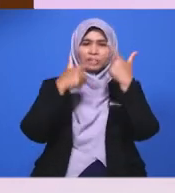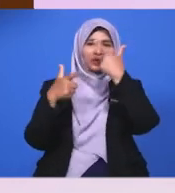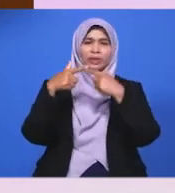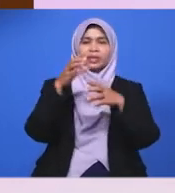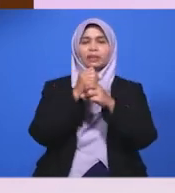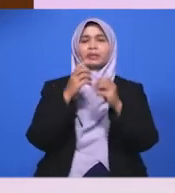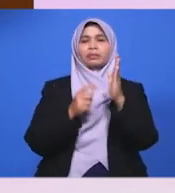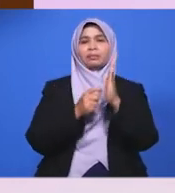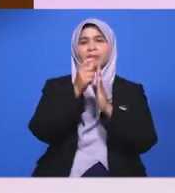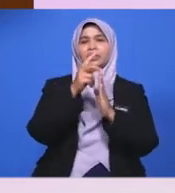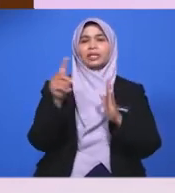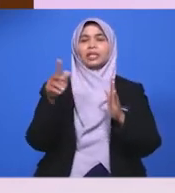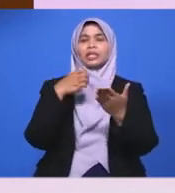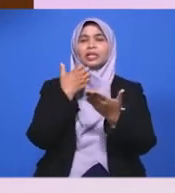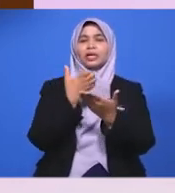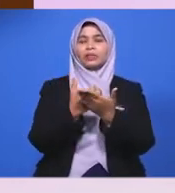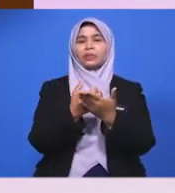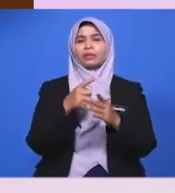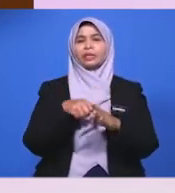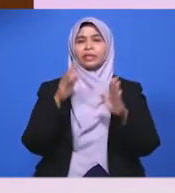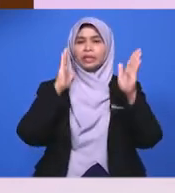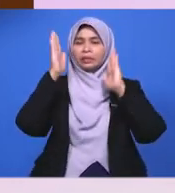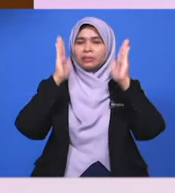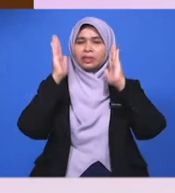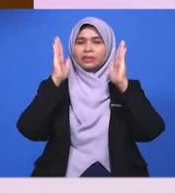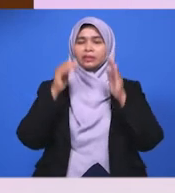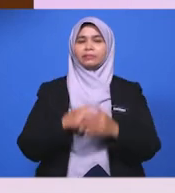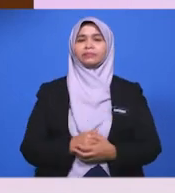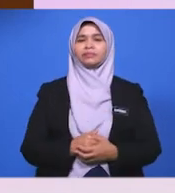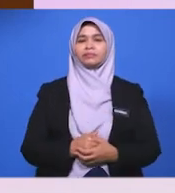dapat meningkatkan kadar ekonomi di Malaysia?